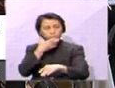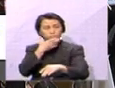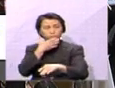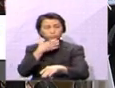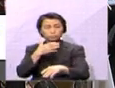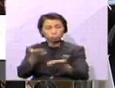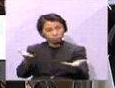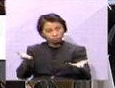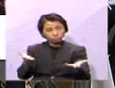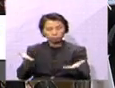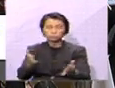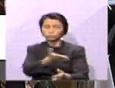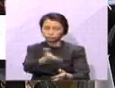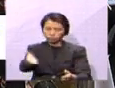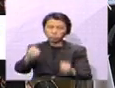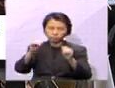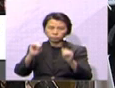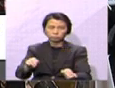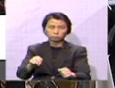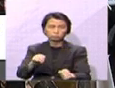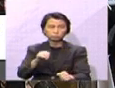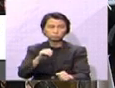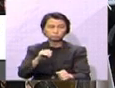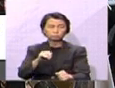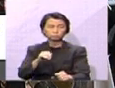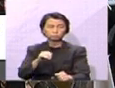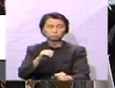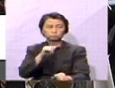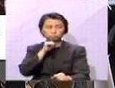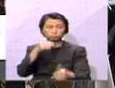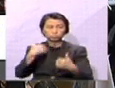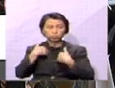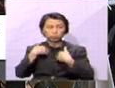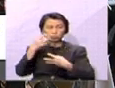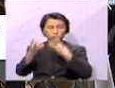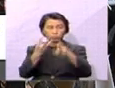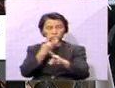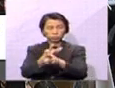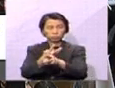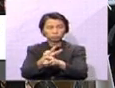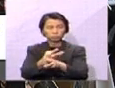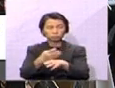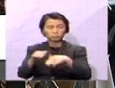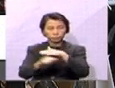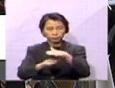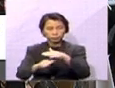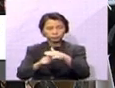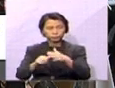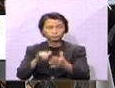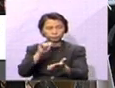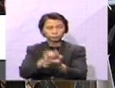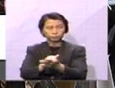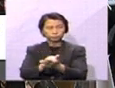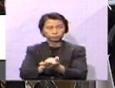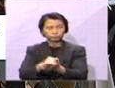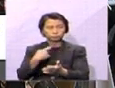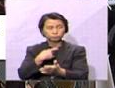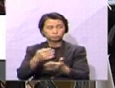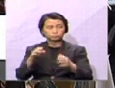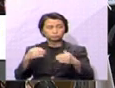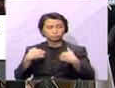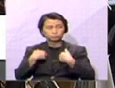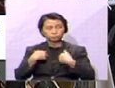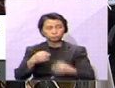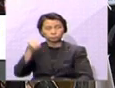you know They not going to produce World Champions on a regular basis and that's something that everyone has